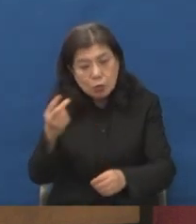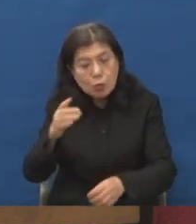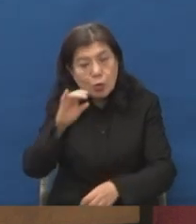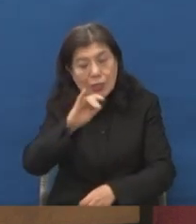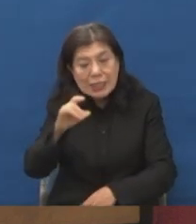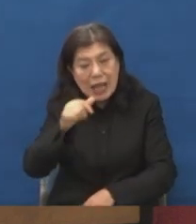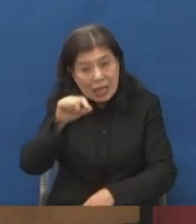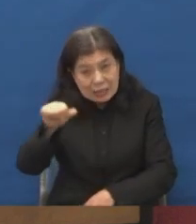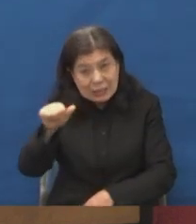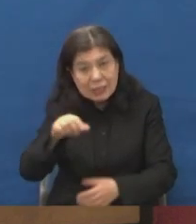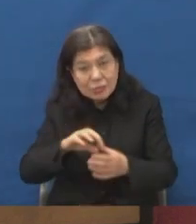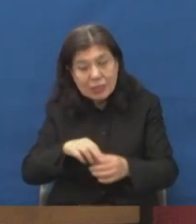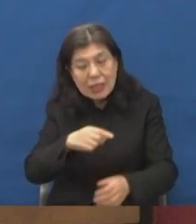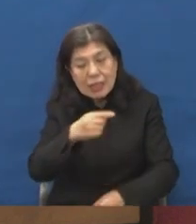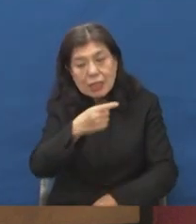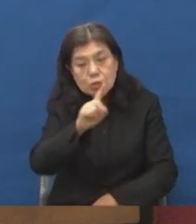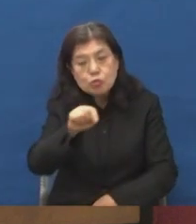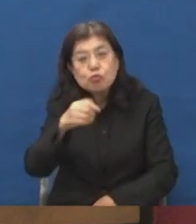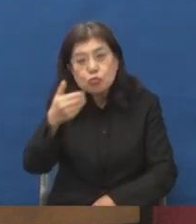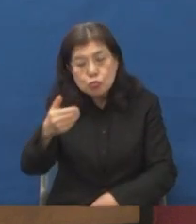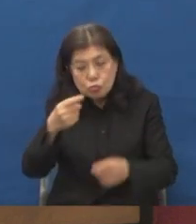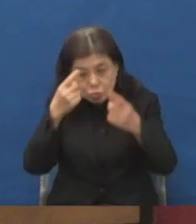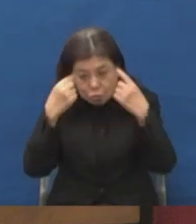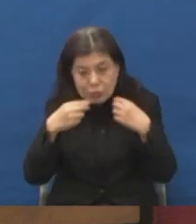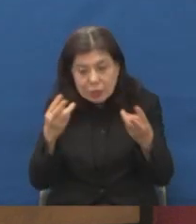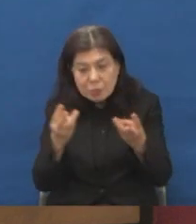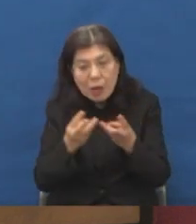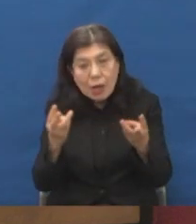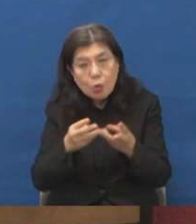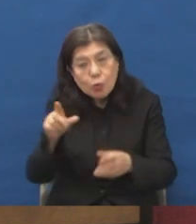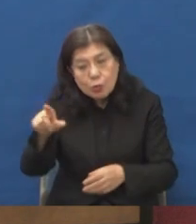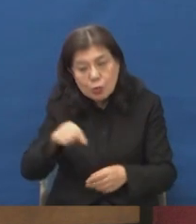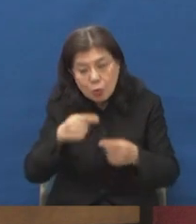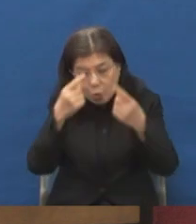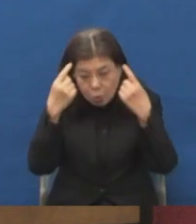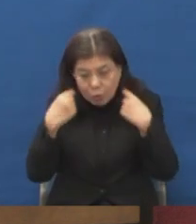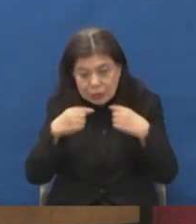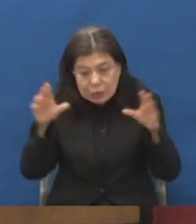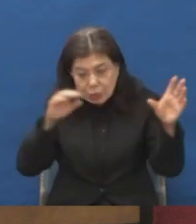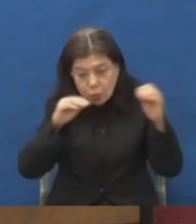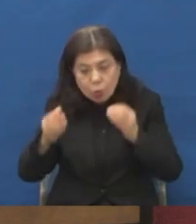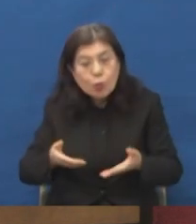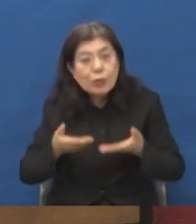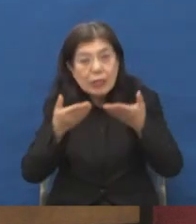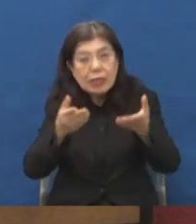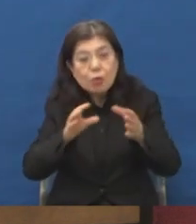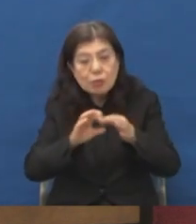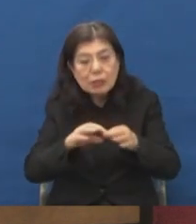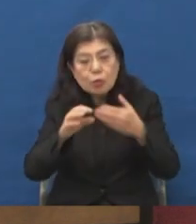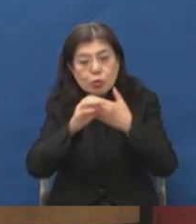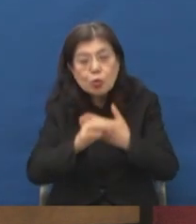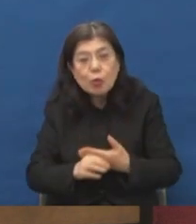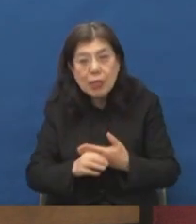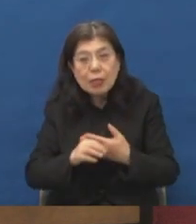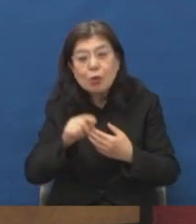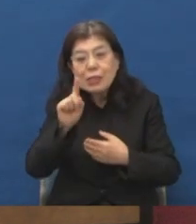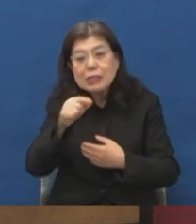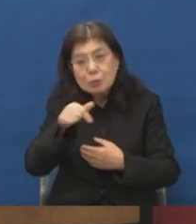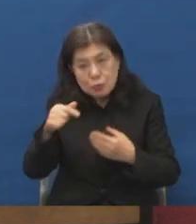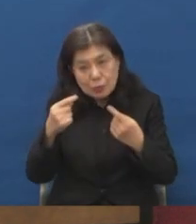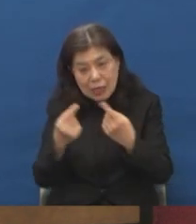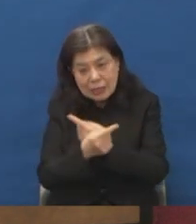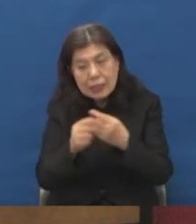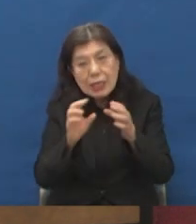ず、議第19号、個人番号の利用及び特定個人情報の提供に関する条例等の一部改正については、理事者